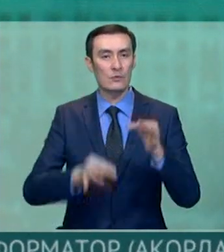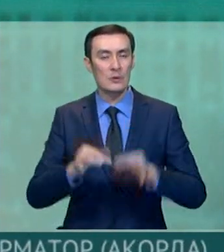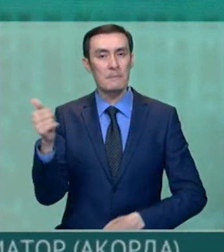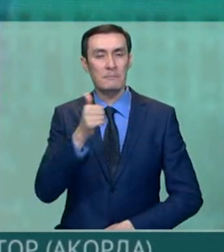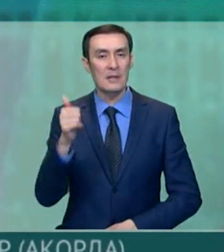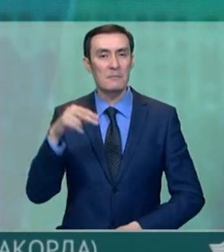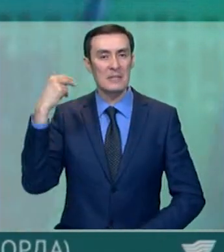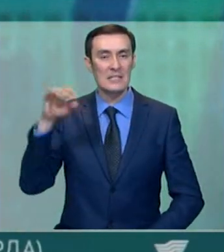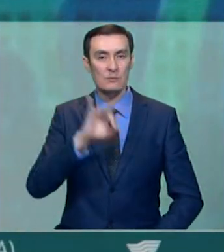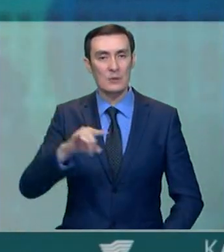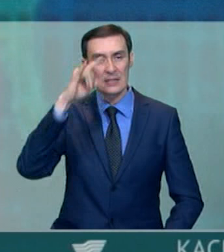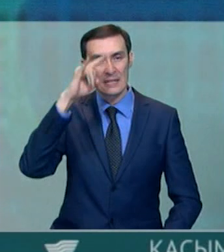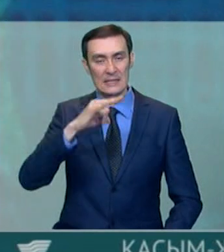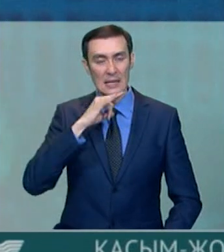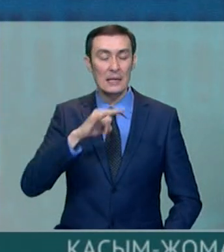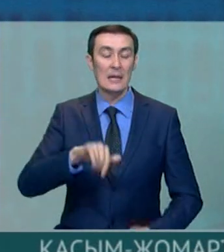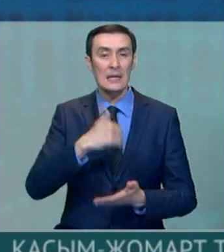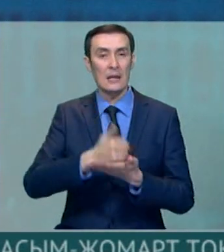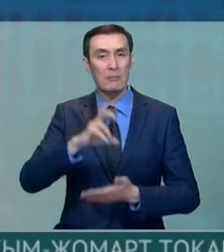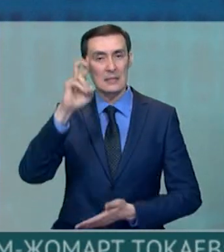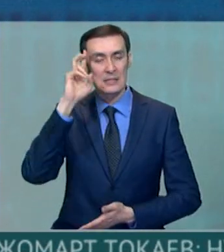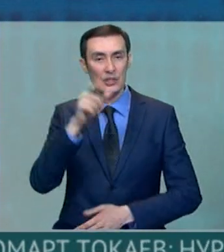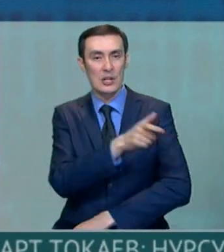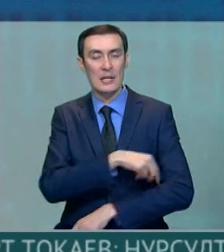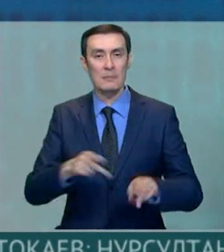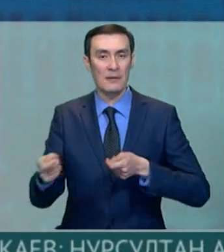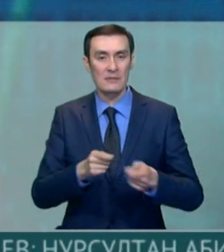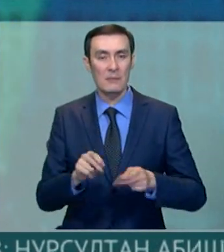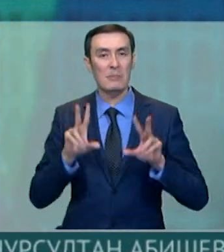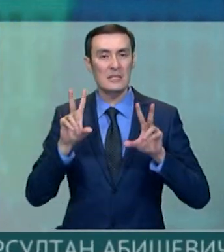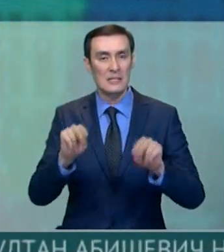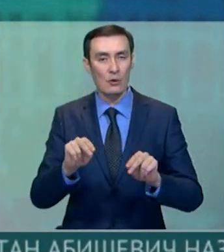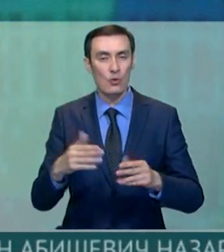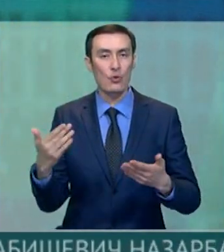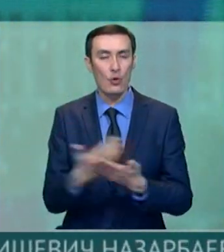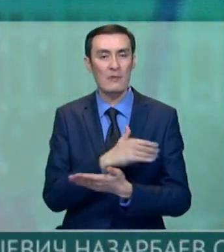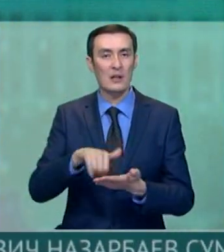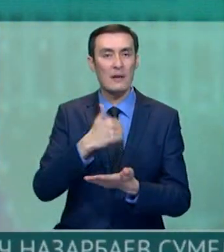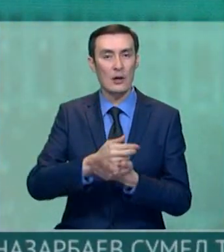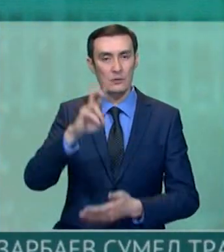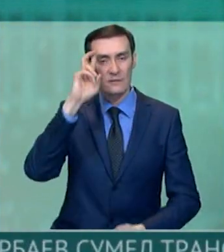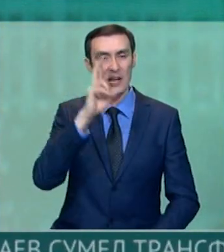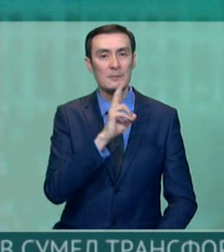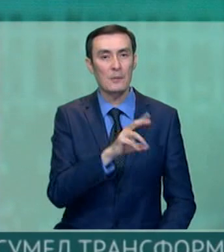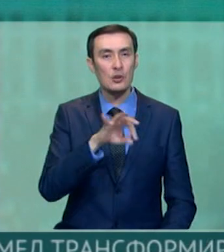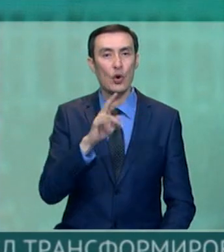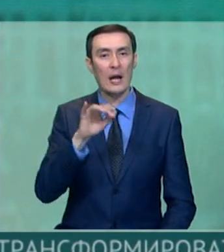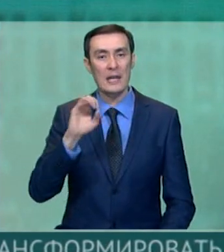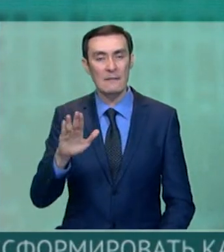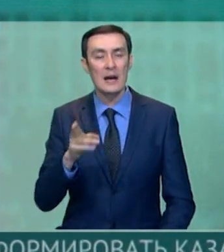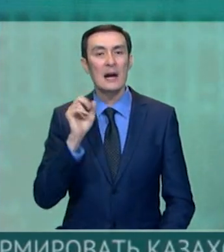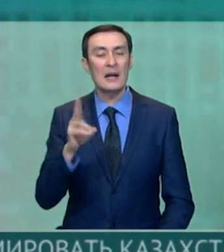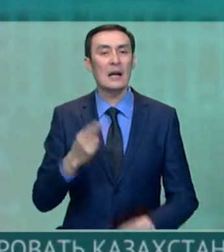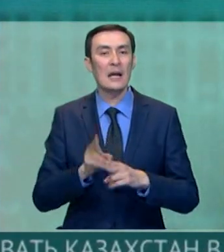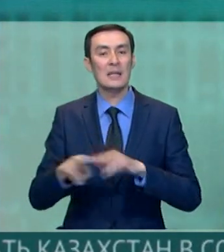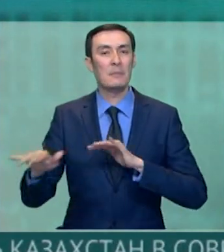президент Республики Казахстан Елбасы, члены правительства, присягу народу Казахстана принес новый президент страны Касым-Жомарт Токаев. О том, как